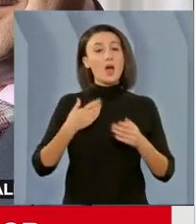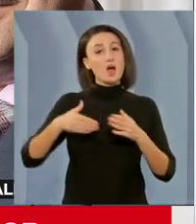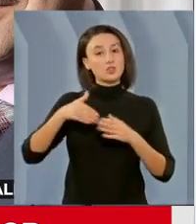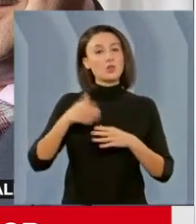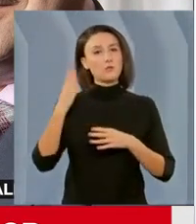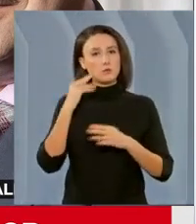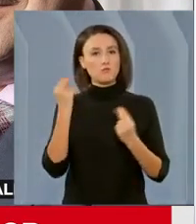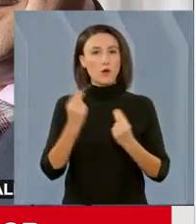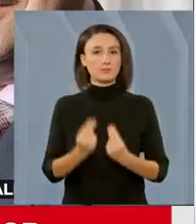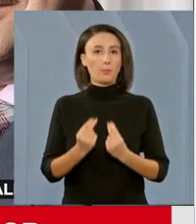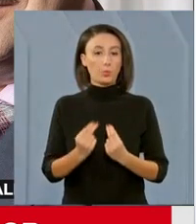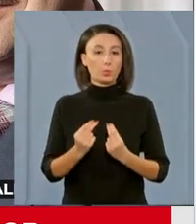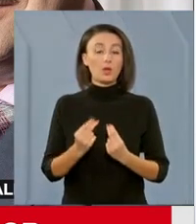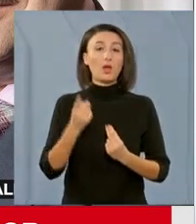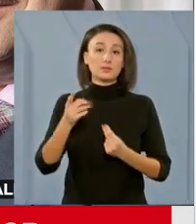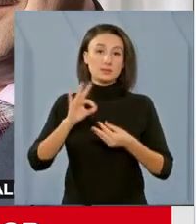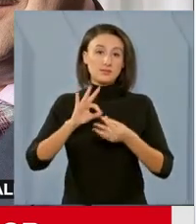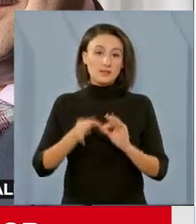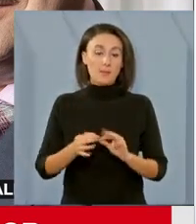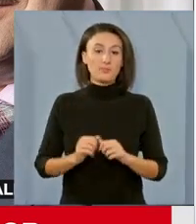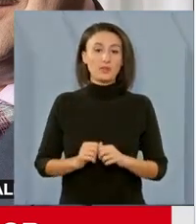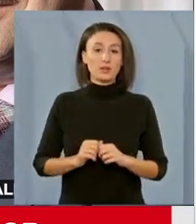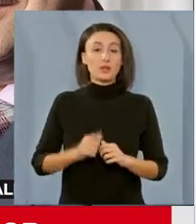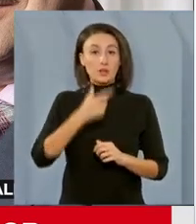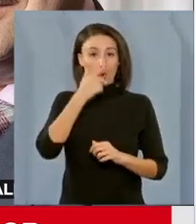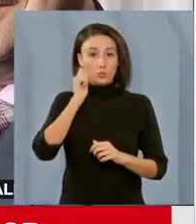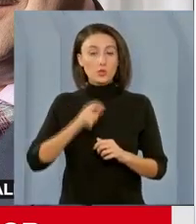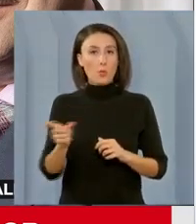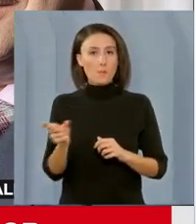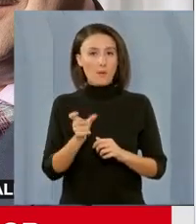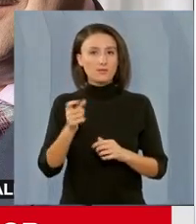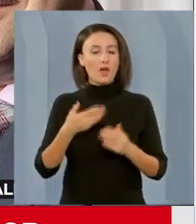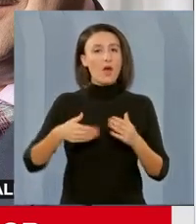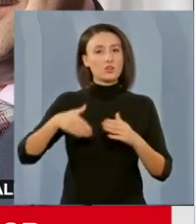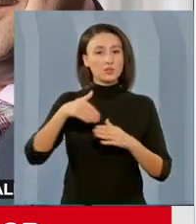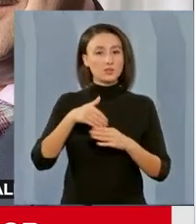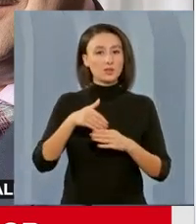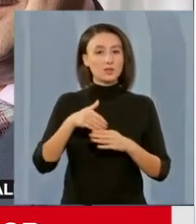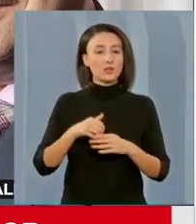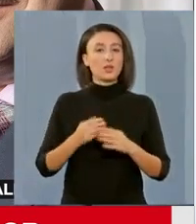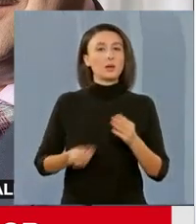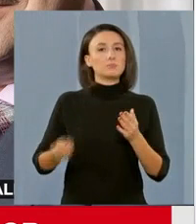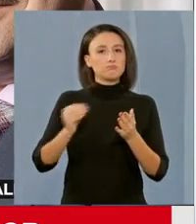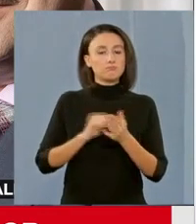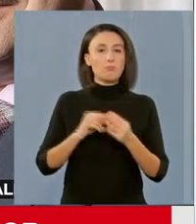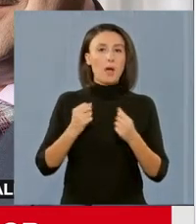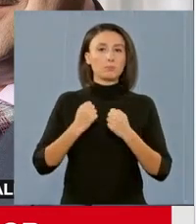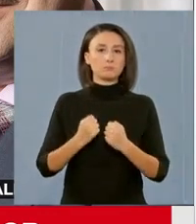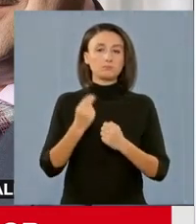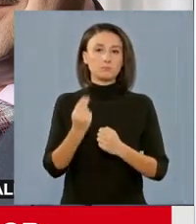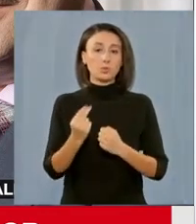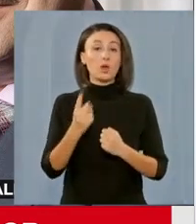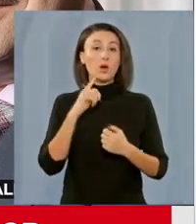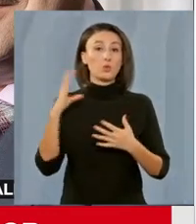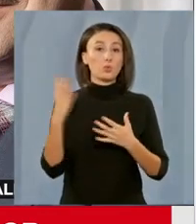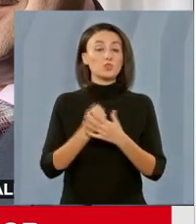erau foarte buni. Drept urmare, renunțând la o parte dintre angajați, încărcându-i pe cei mai buni, au reușit